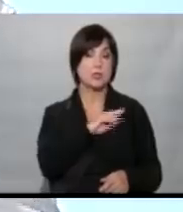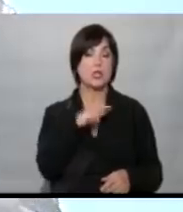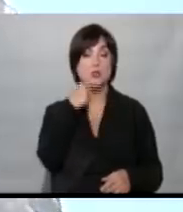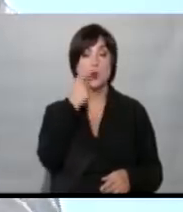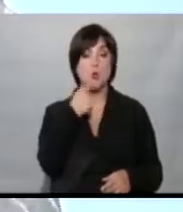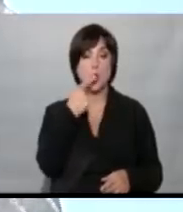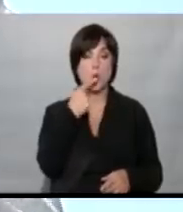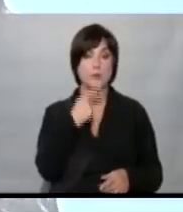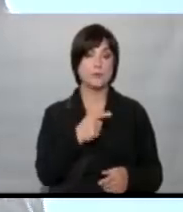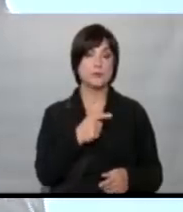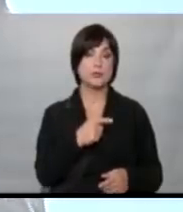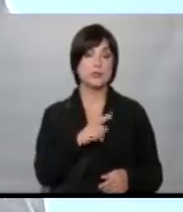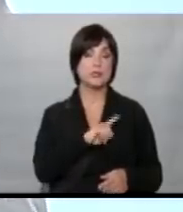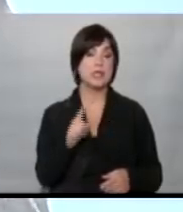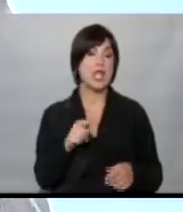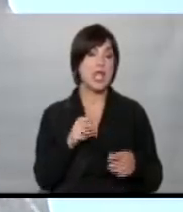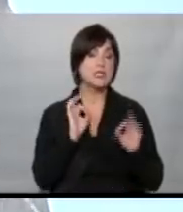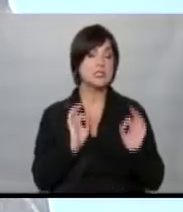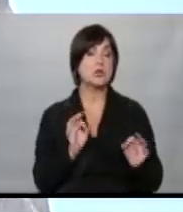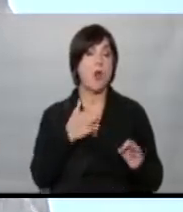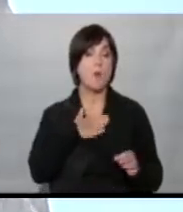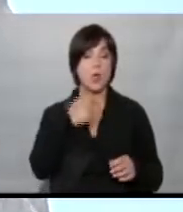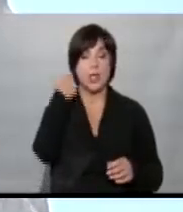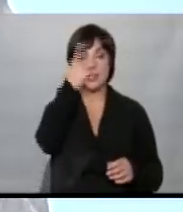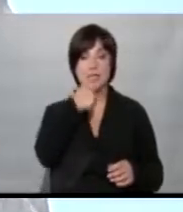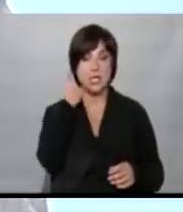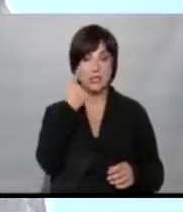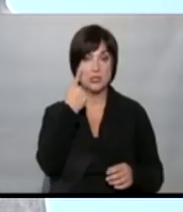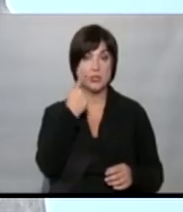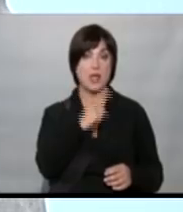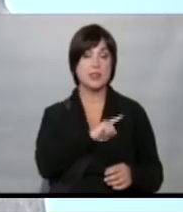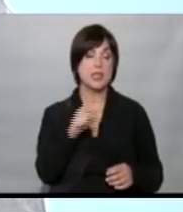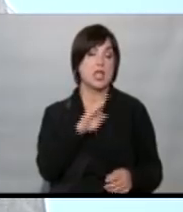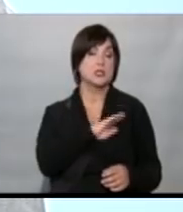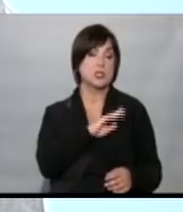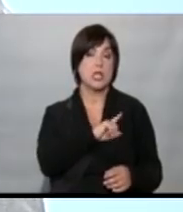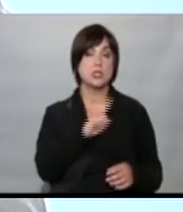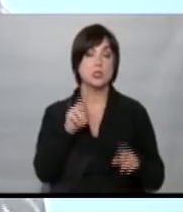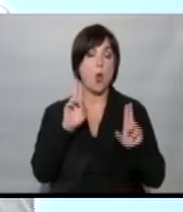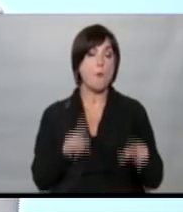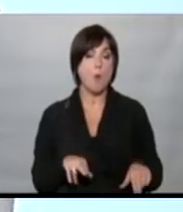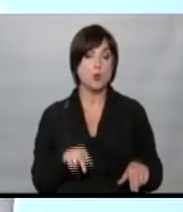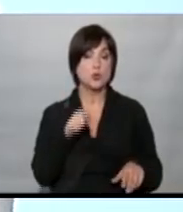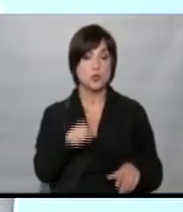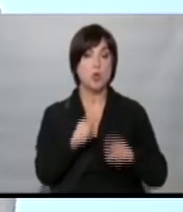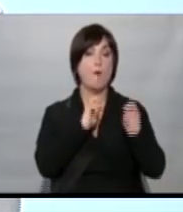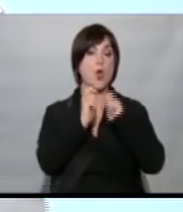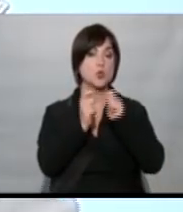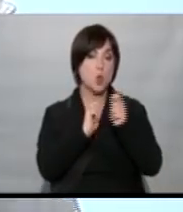станува збор за несигурност. Мојот идентитет не е загрозен, ниту може ниту овој